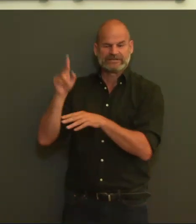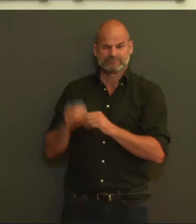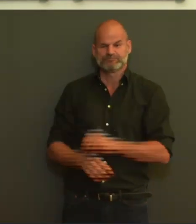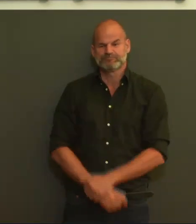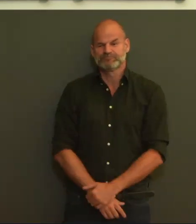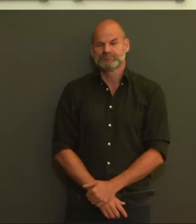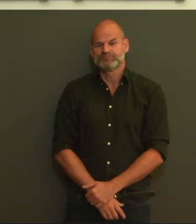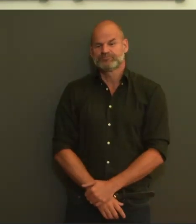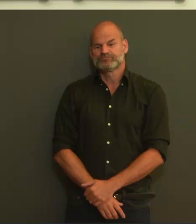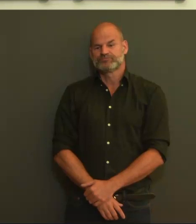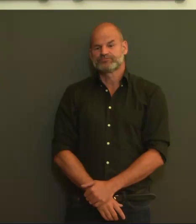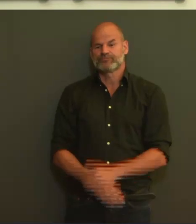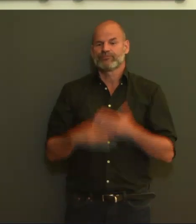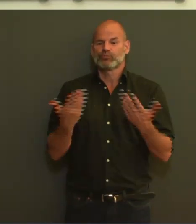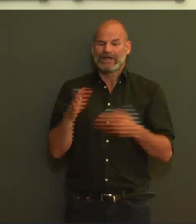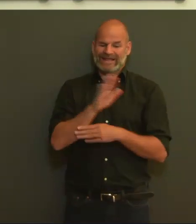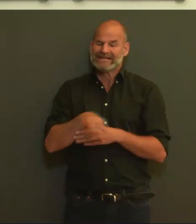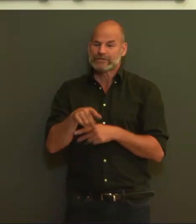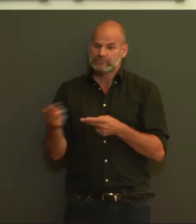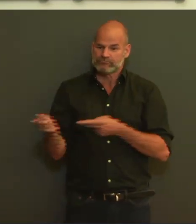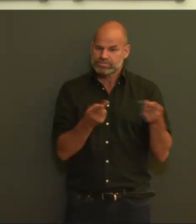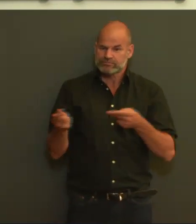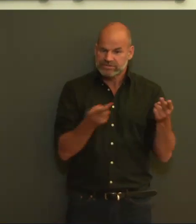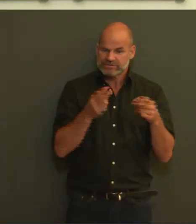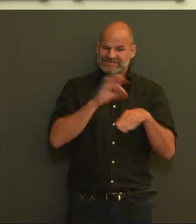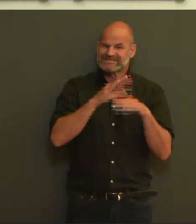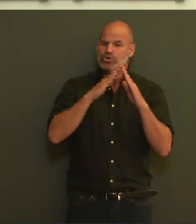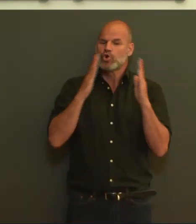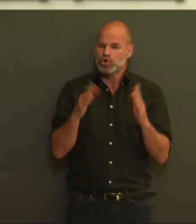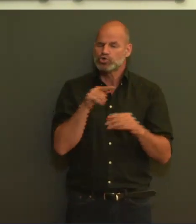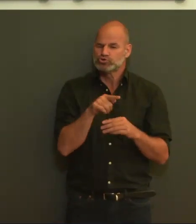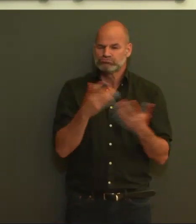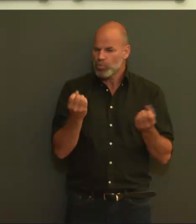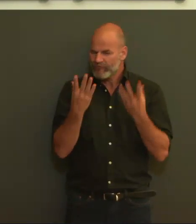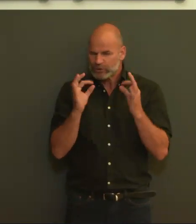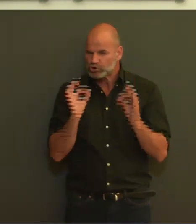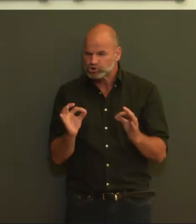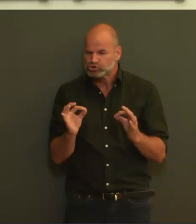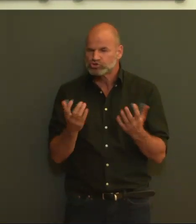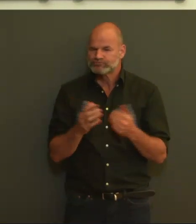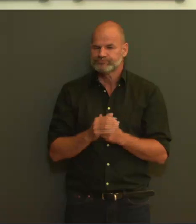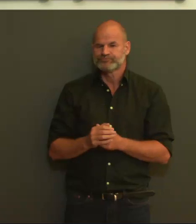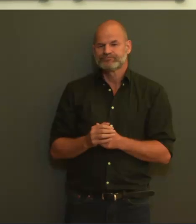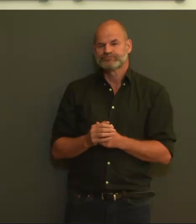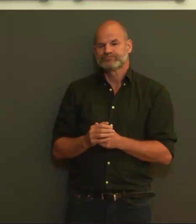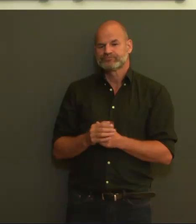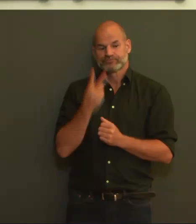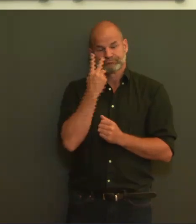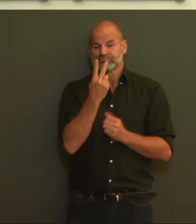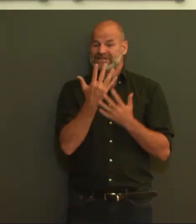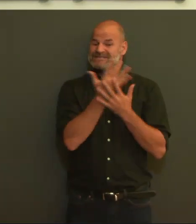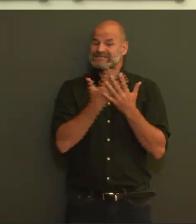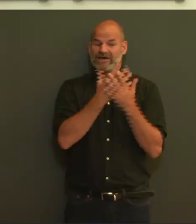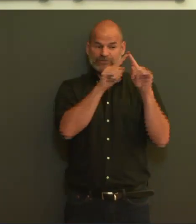die in het ziekenhuis werden opgenomen. Het is belangrijk om te vermelden dat deze gegevens in het rapport waarover